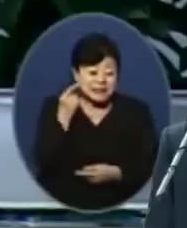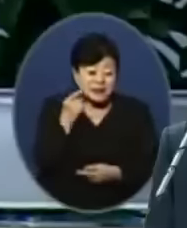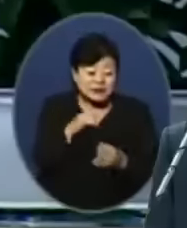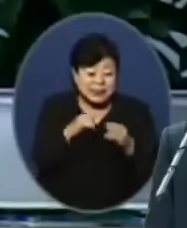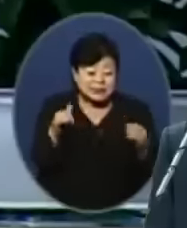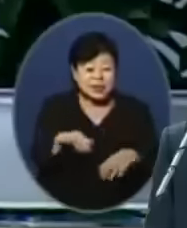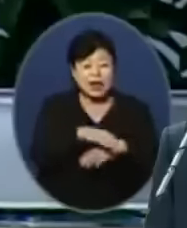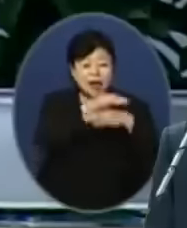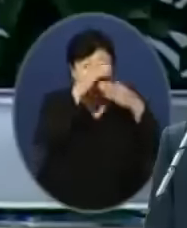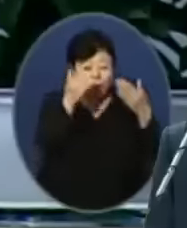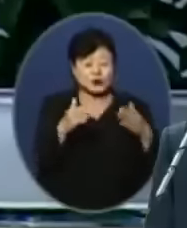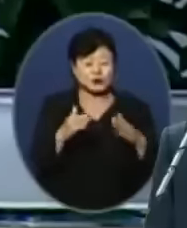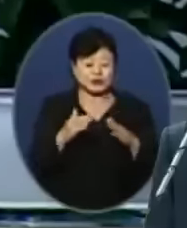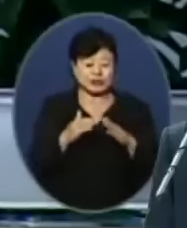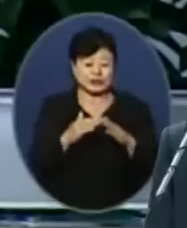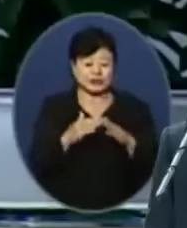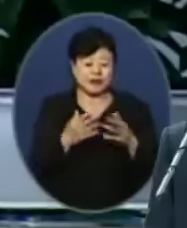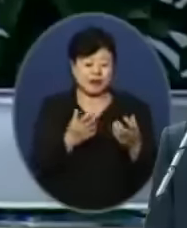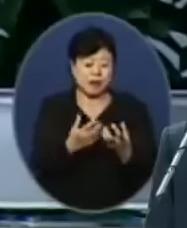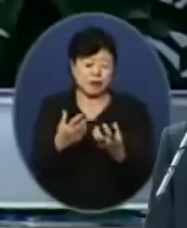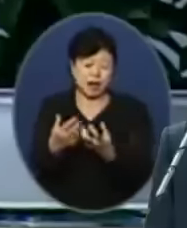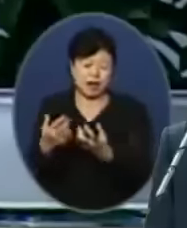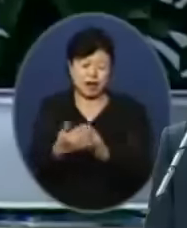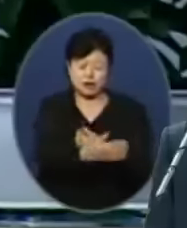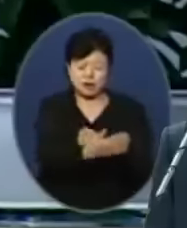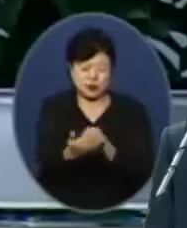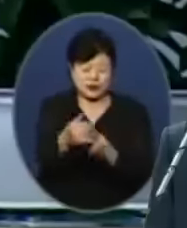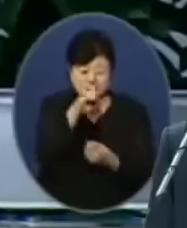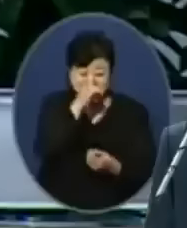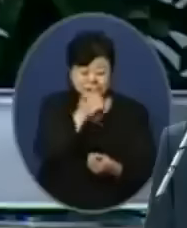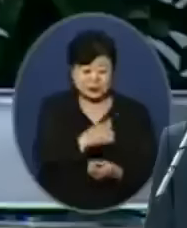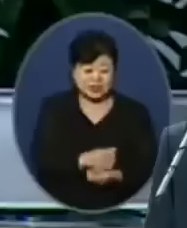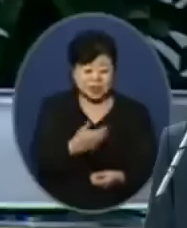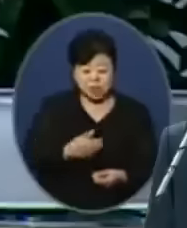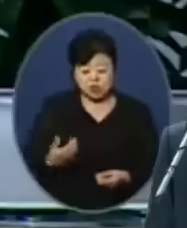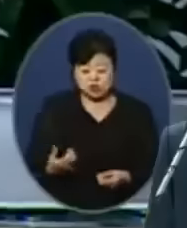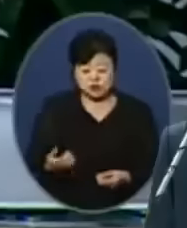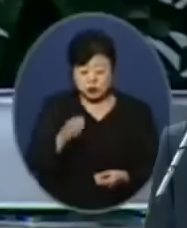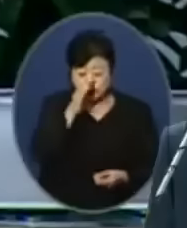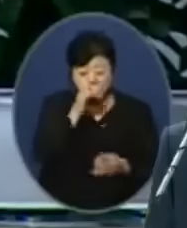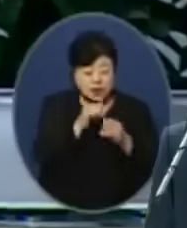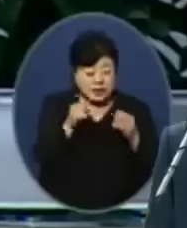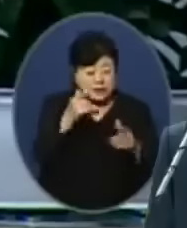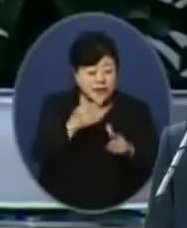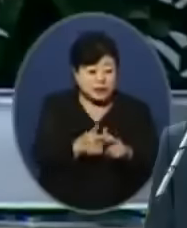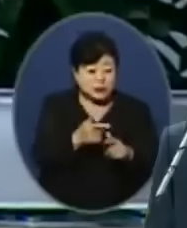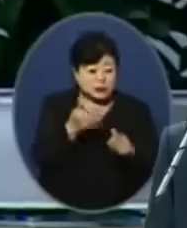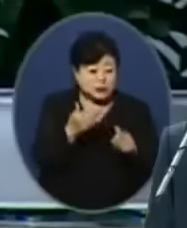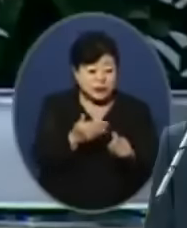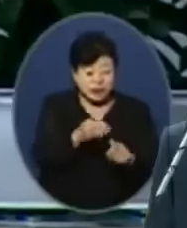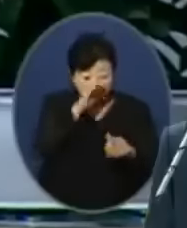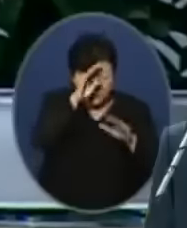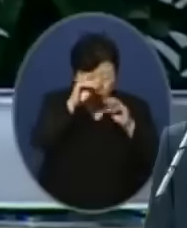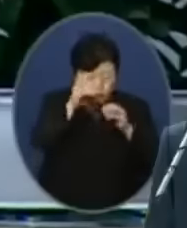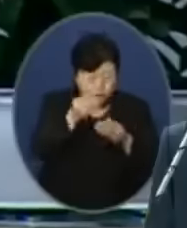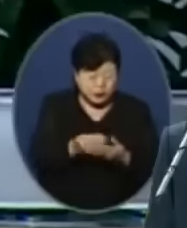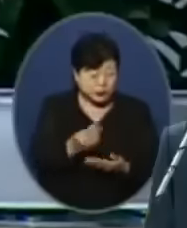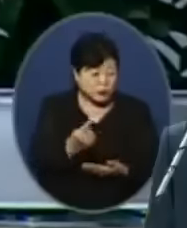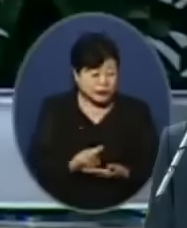사람이 그 집을 은산인회를 만들었습니다. 그런데 중풍걸린 사람이 예수님께 고침받으러